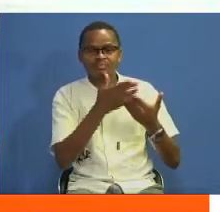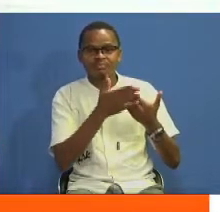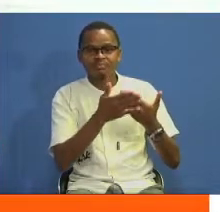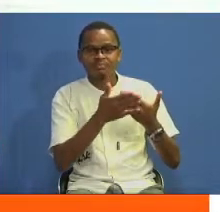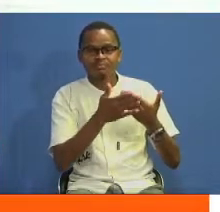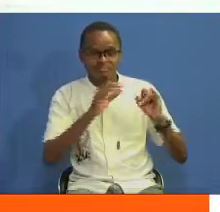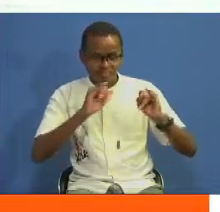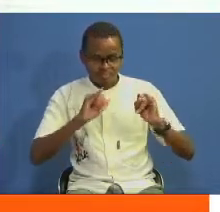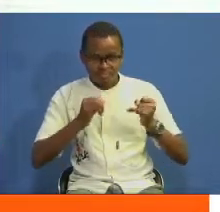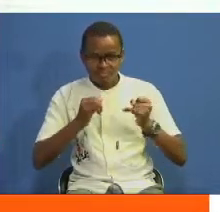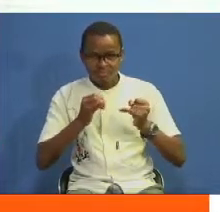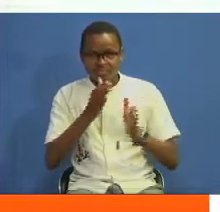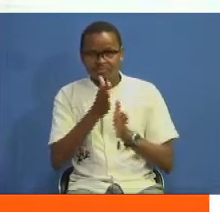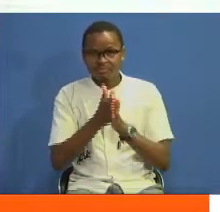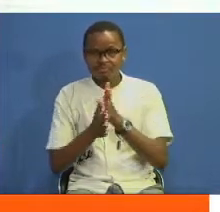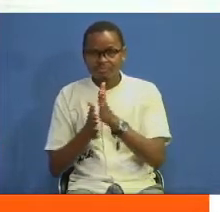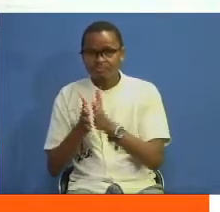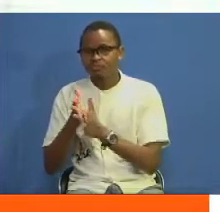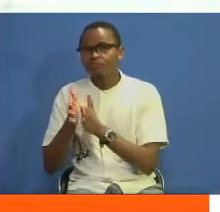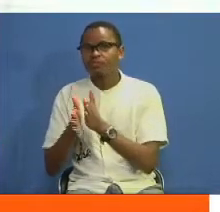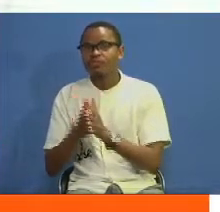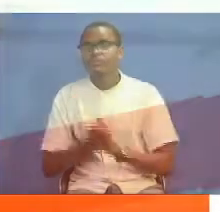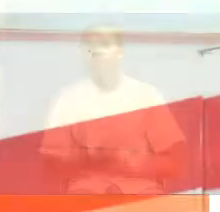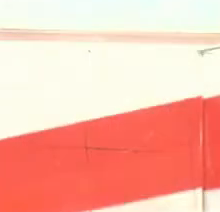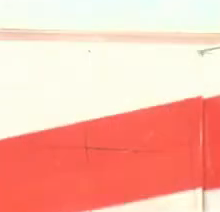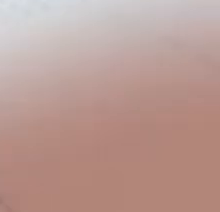miongoni mwa habari tulizo kuandalia.